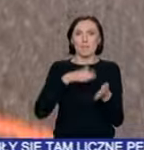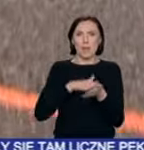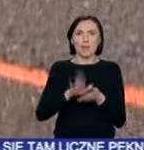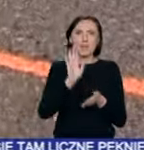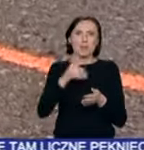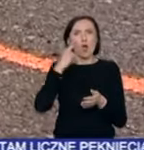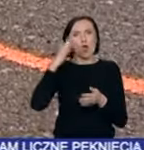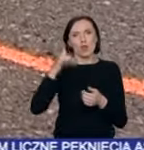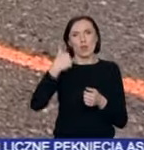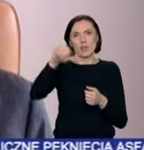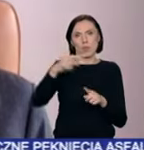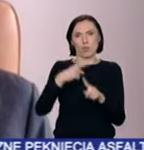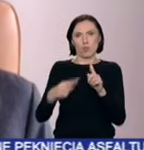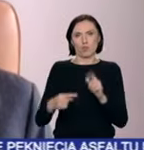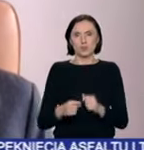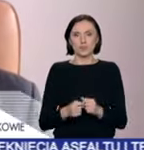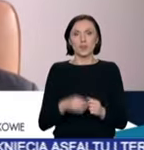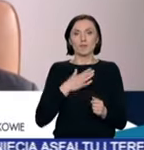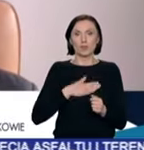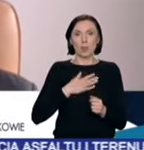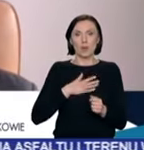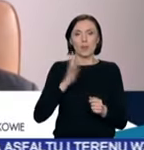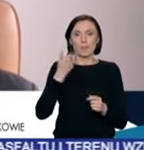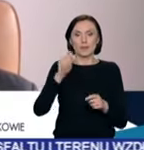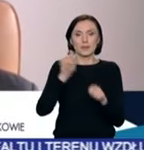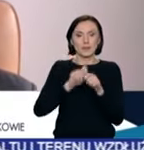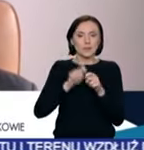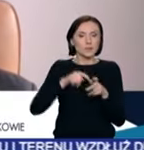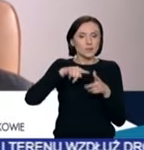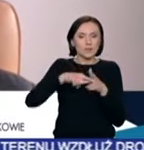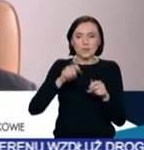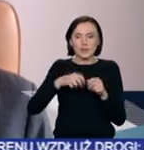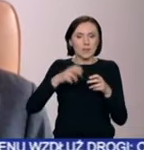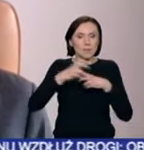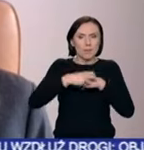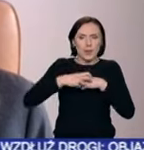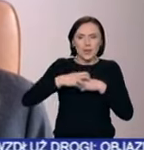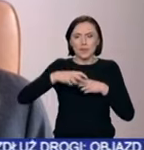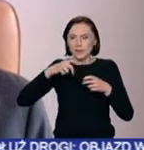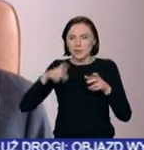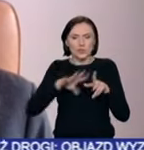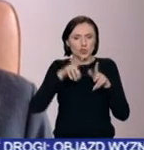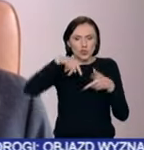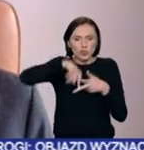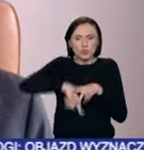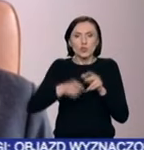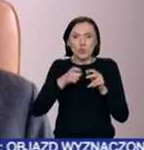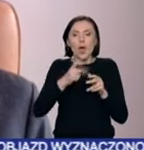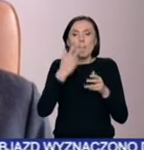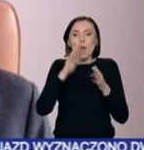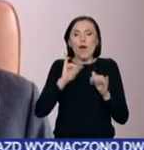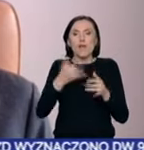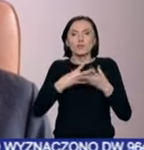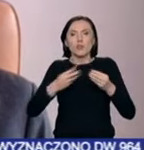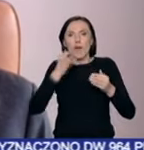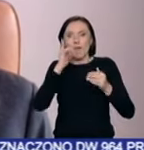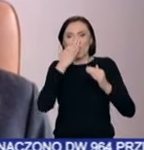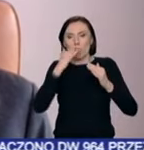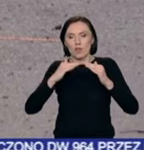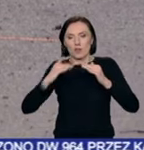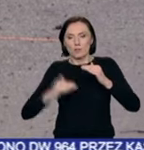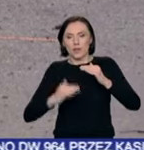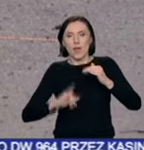około 1,5 tygodnia. W sobotę zaczynamy sondowanie. To będą sondy statyczne i dynamiczne. I te sondy pokażą nam układ warstw ziemi, czyli jak ta ziemia